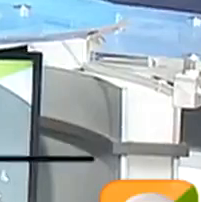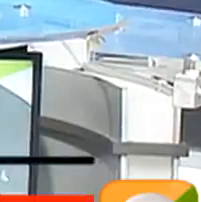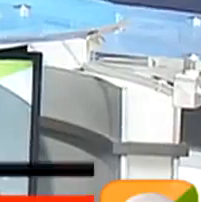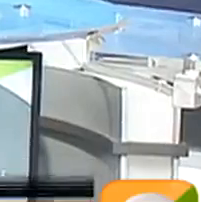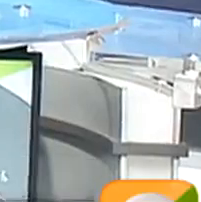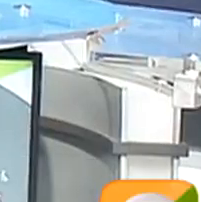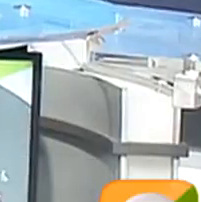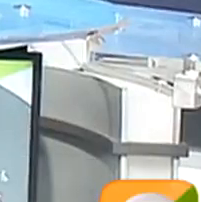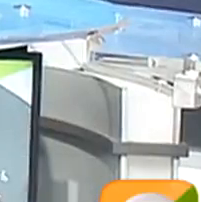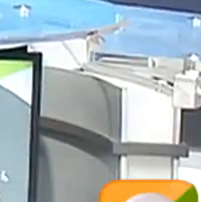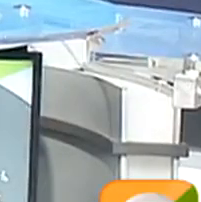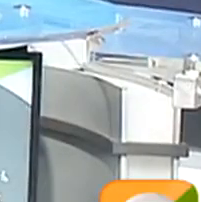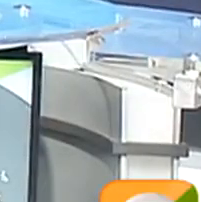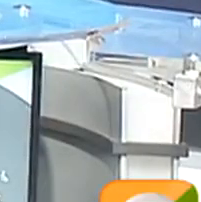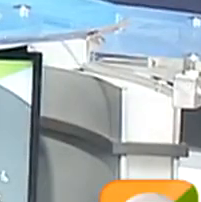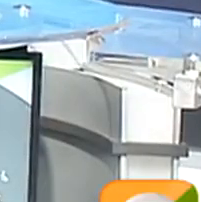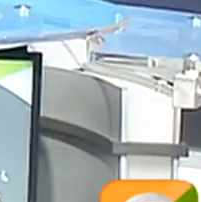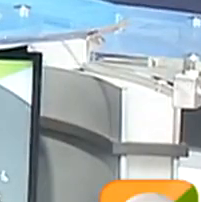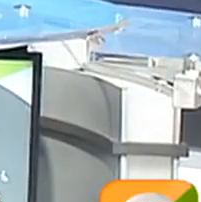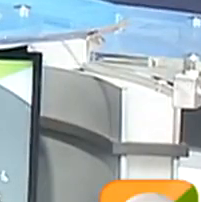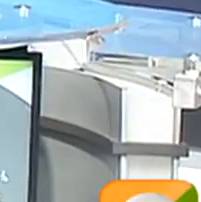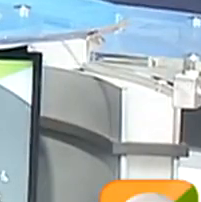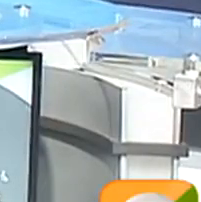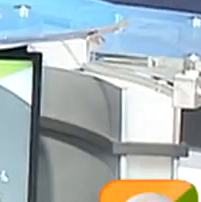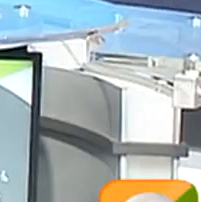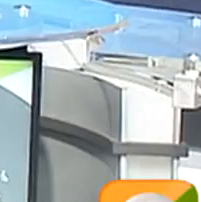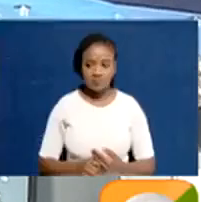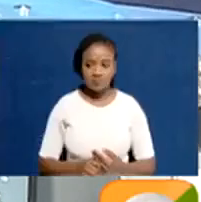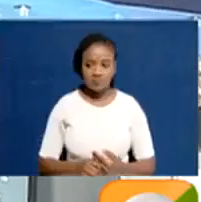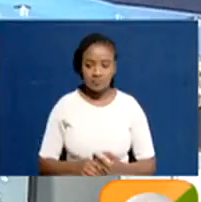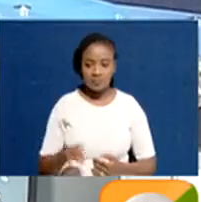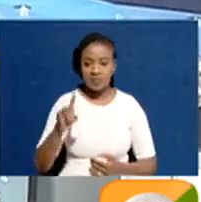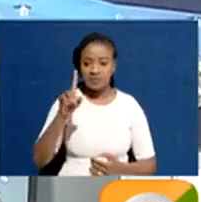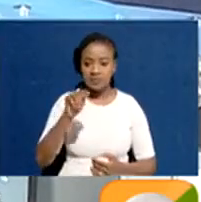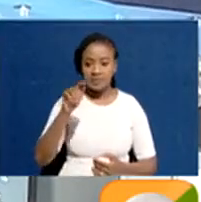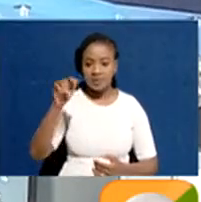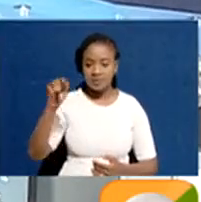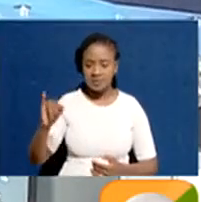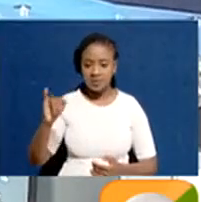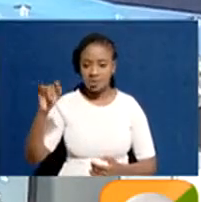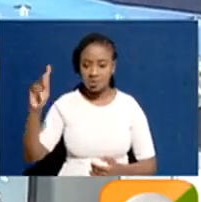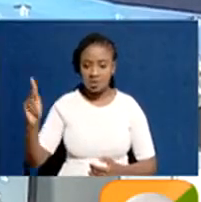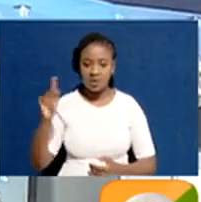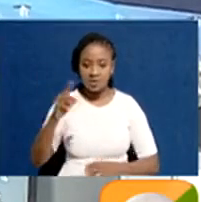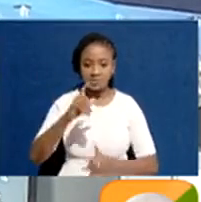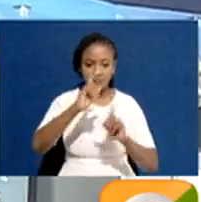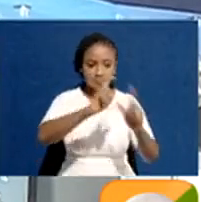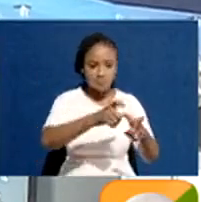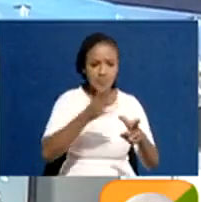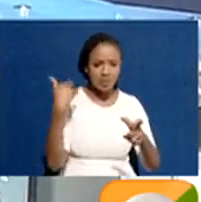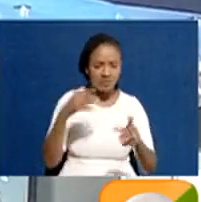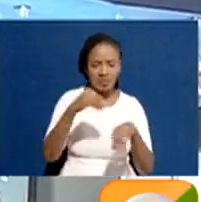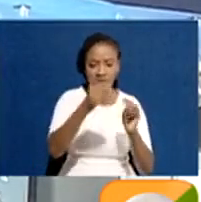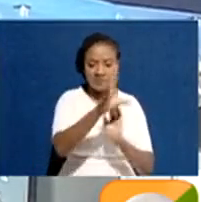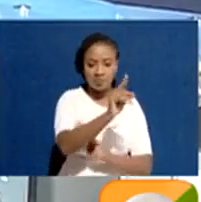Shirika la Transparency International Kenya limetwaa tuzo ya uongozi bora na uwajibikaji iliyokuwa imemkabidhi mkurugenzi wa mashtaka ya